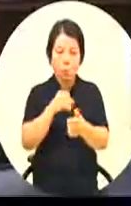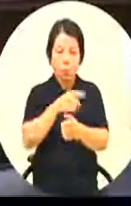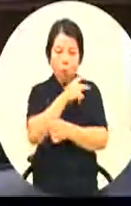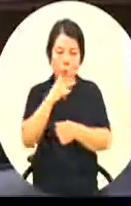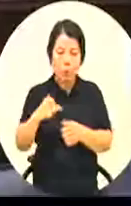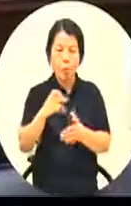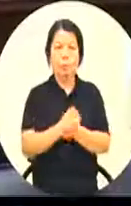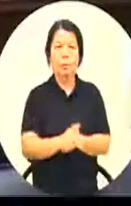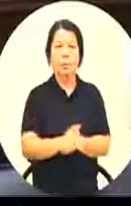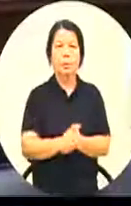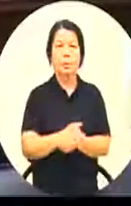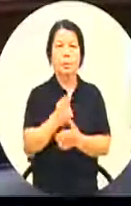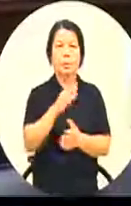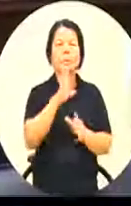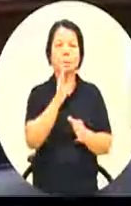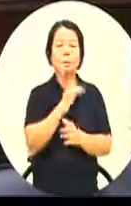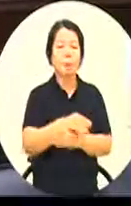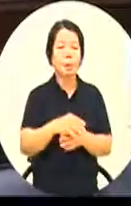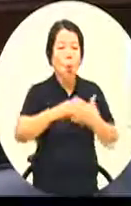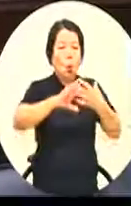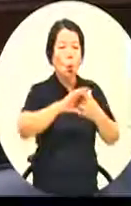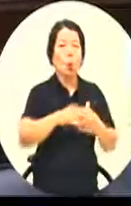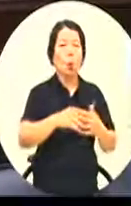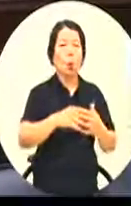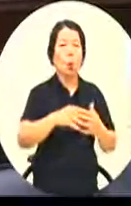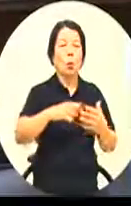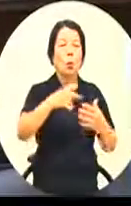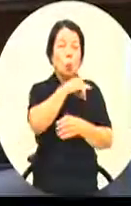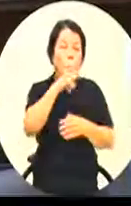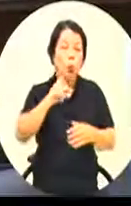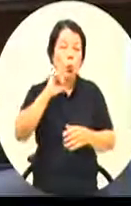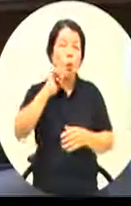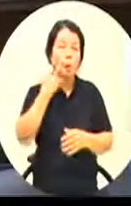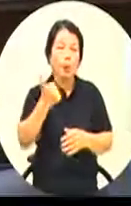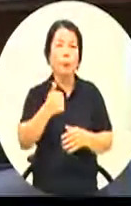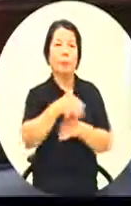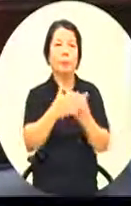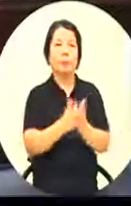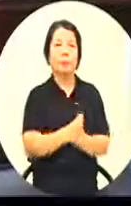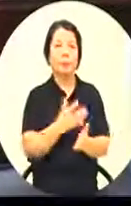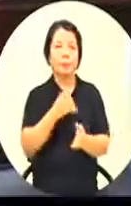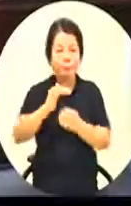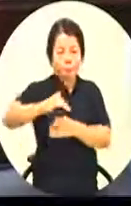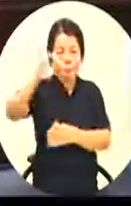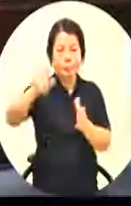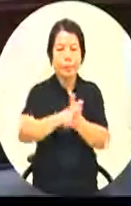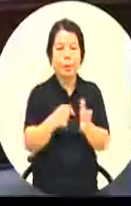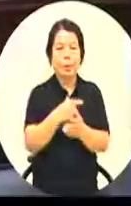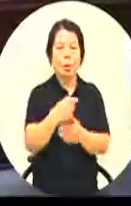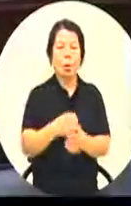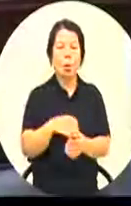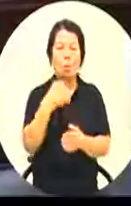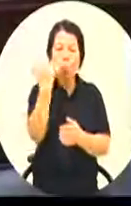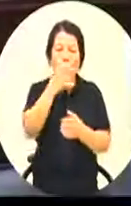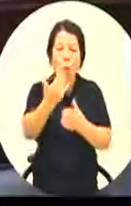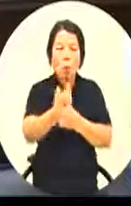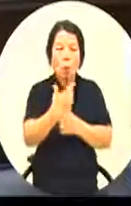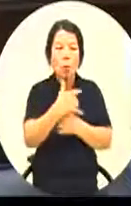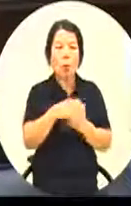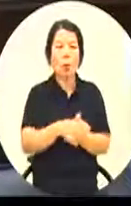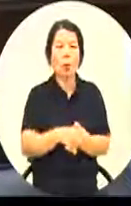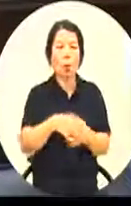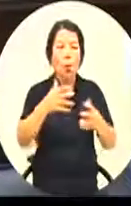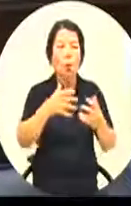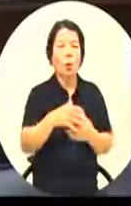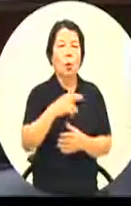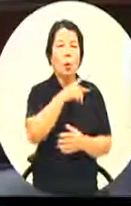第一个英文字会叫 daddy， 我也希望她再长大一点，她突然问我说 daddy 是什么意思，用这个